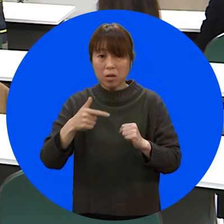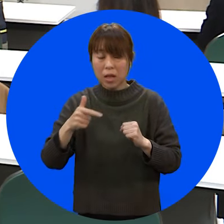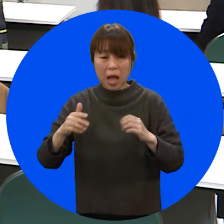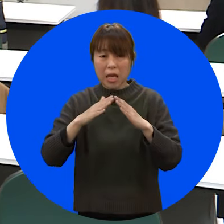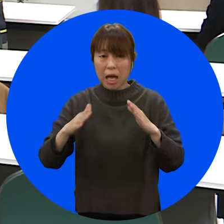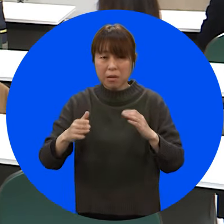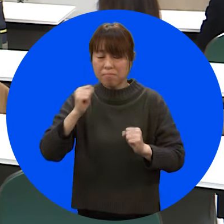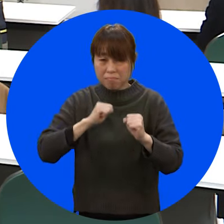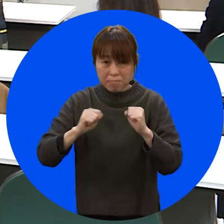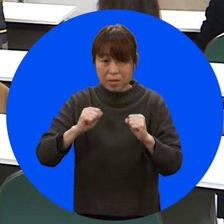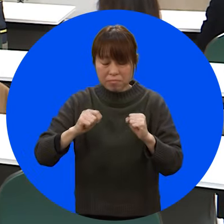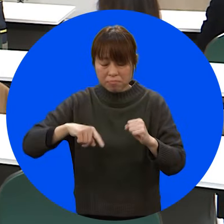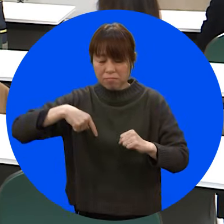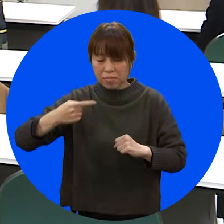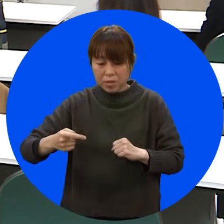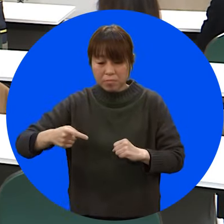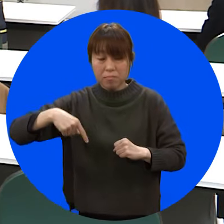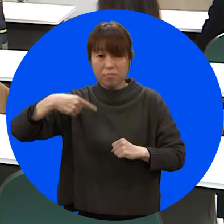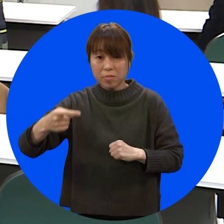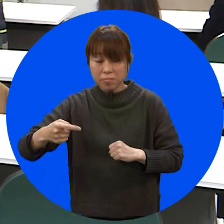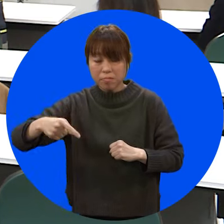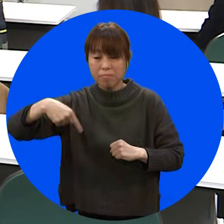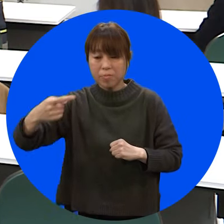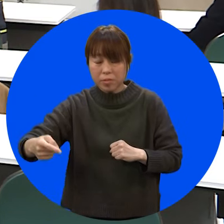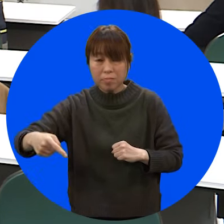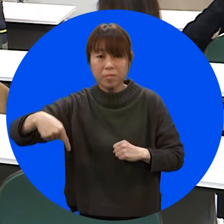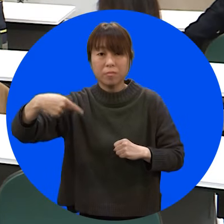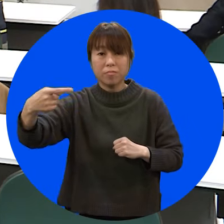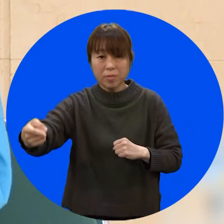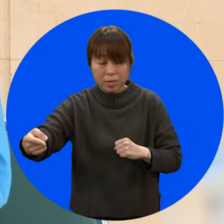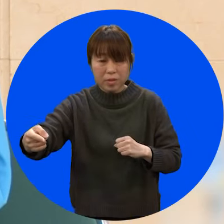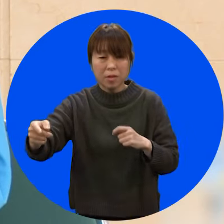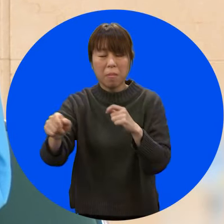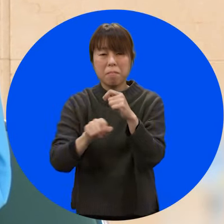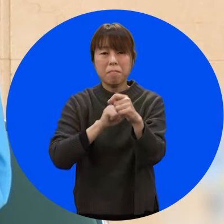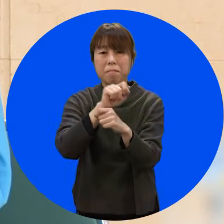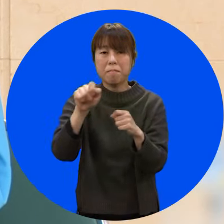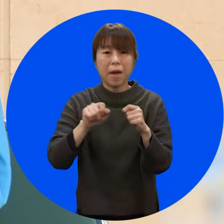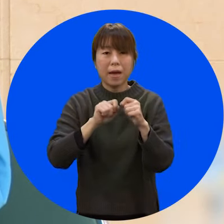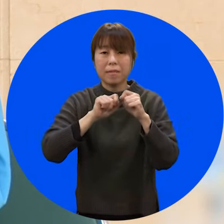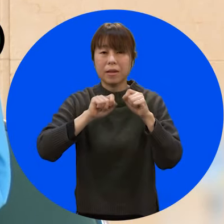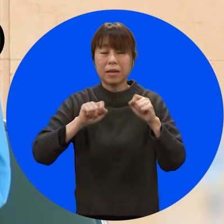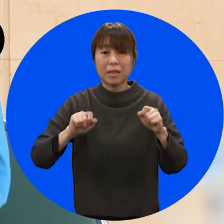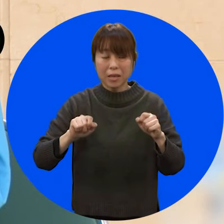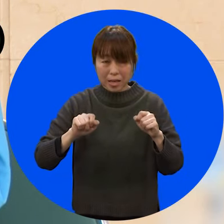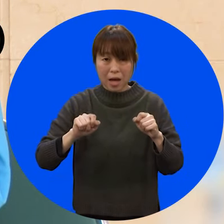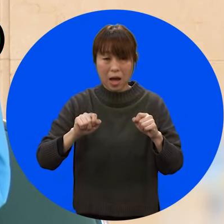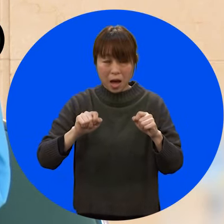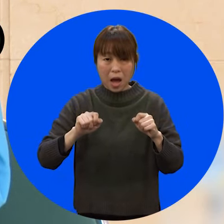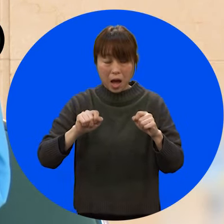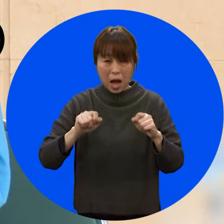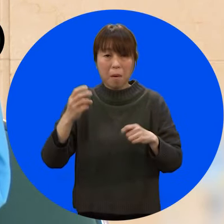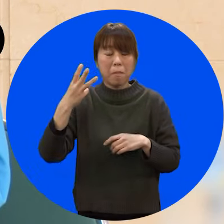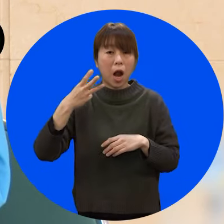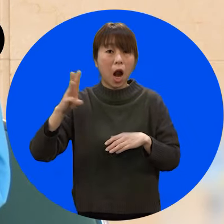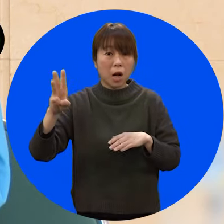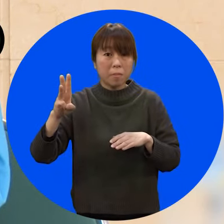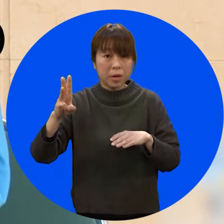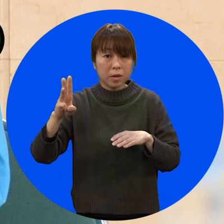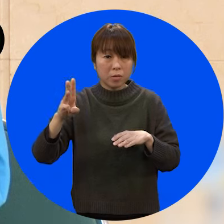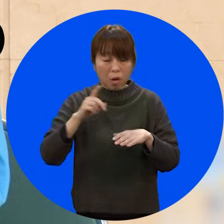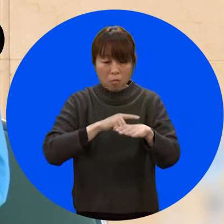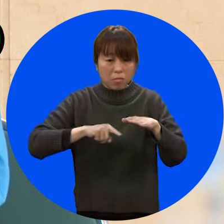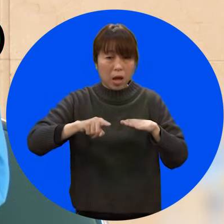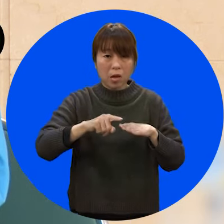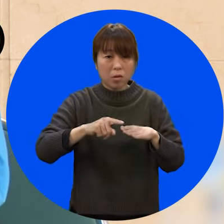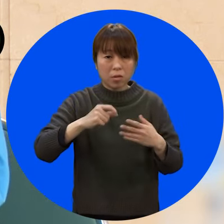、もう目の前の大会一つ一つに全力で取り組むことで、その結果でお